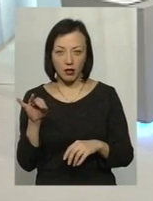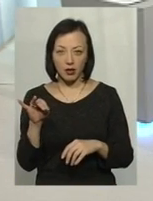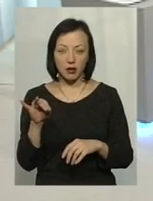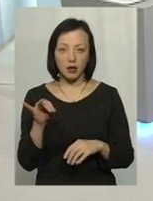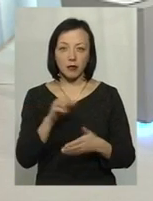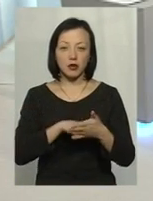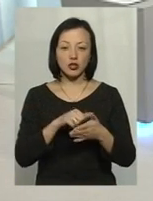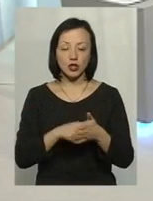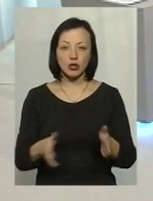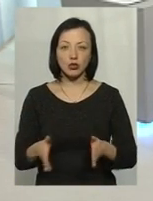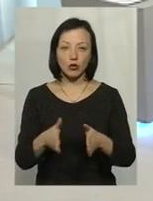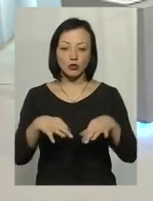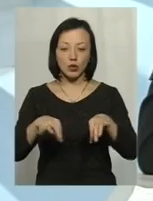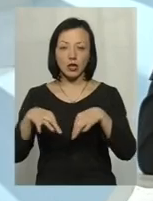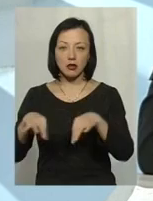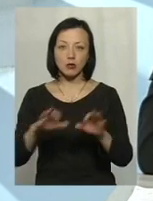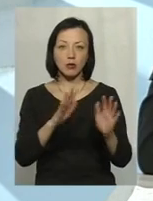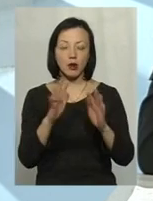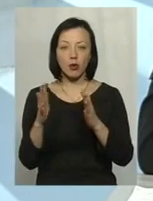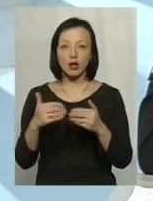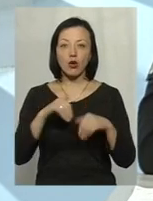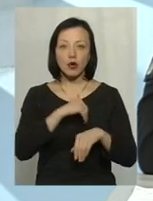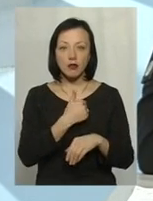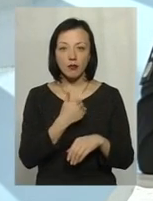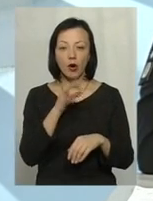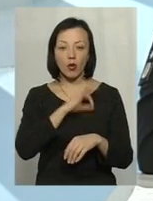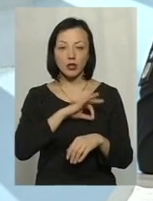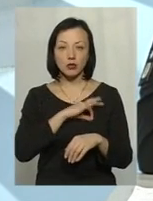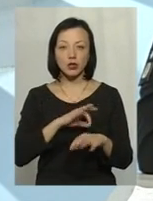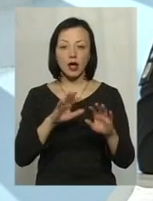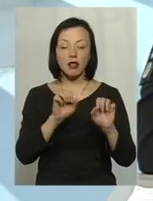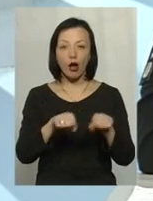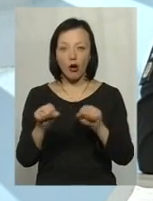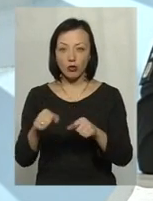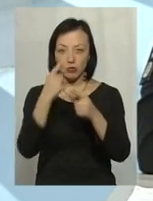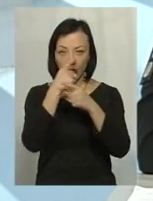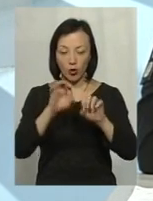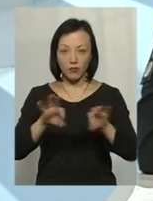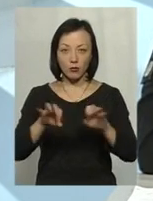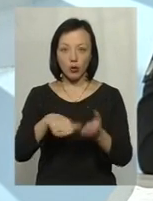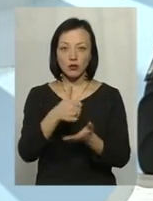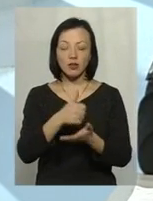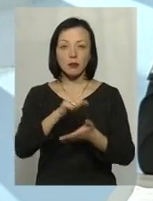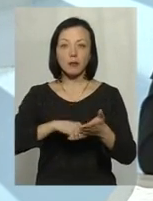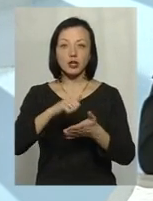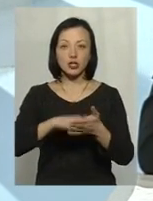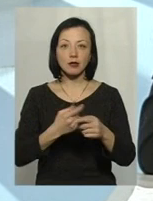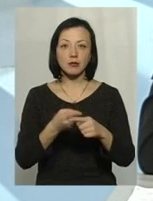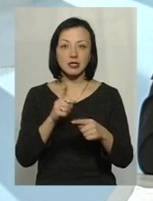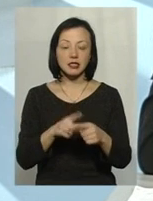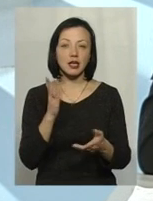причини дорожньо-транспортних пригод, і я хотів би, користуючись нагодою, проінформувати, що основними причинами це